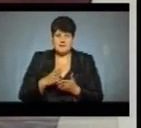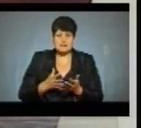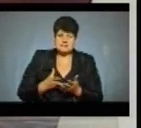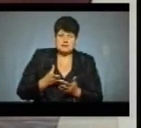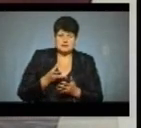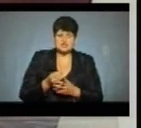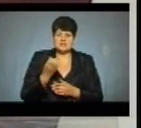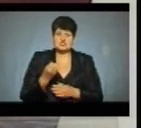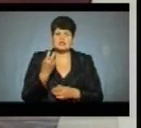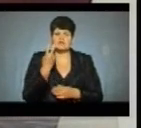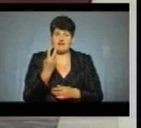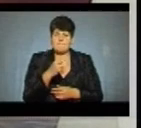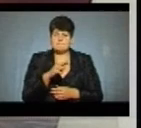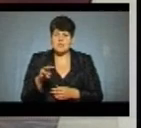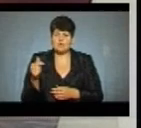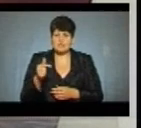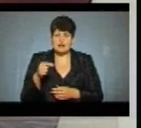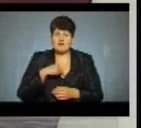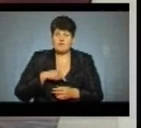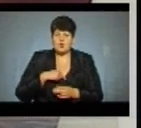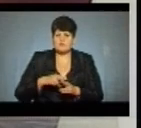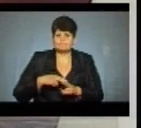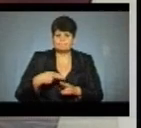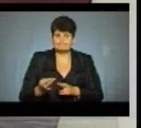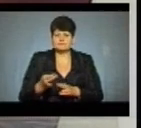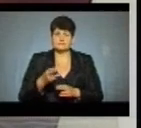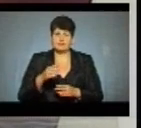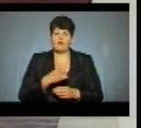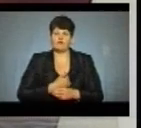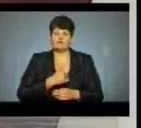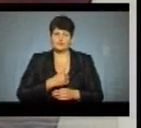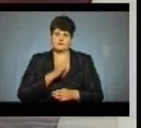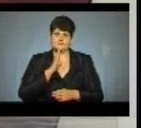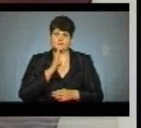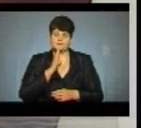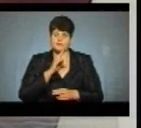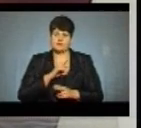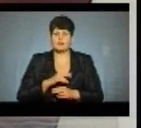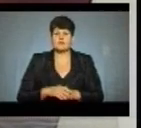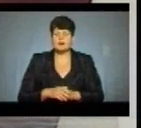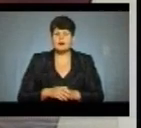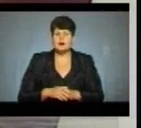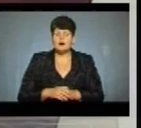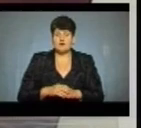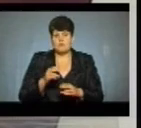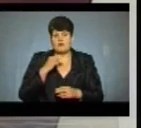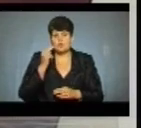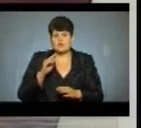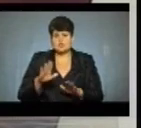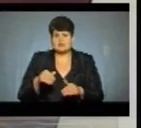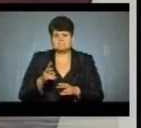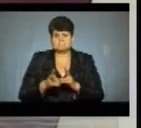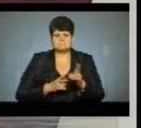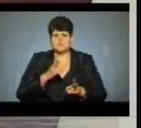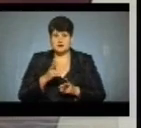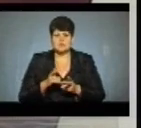сплатити ще 2 мільйони гривень моральної компенсації вдові загиблого Наталії Ващенко. Обвинувачені подали апеляцію, справу